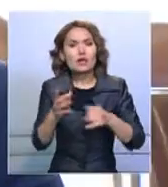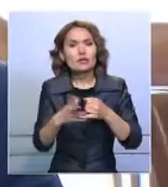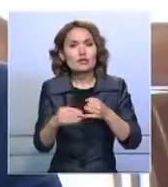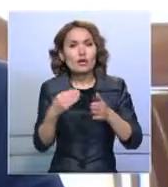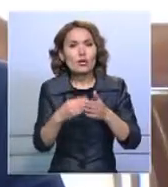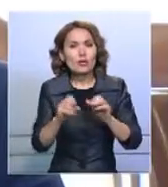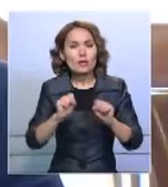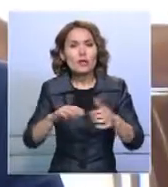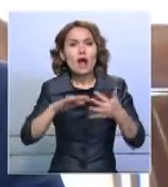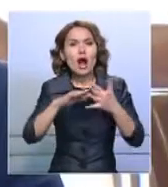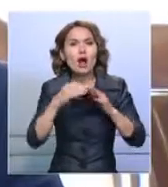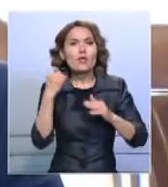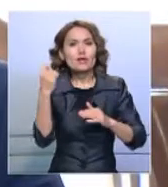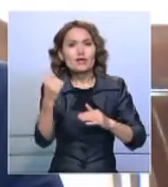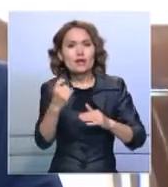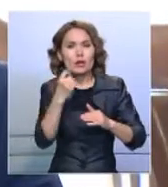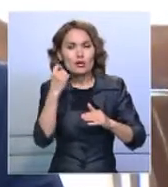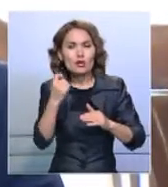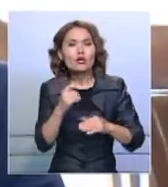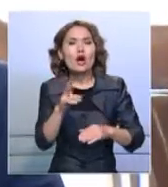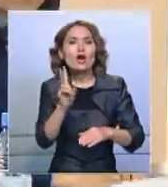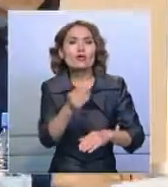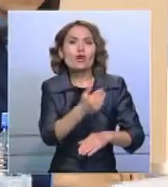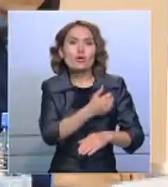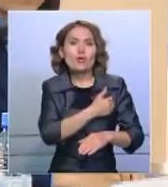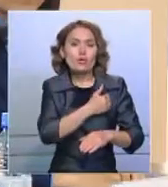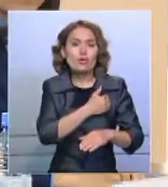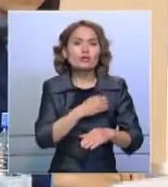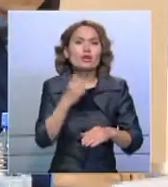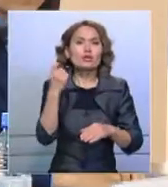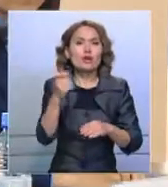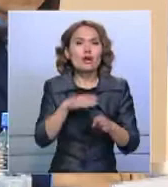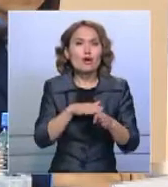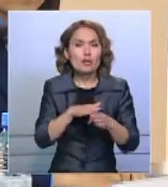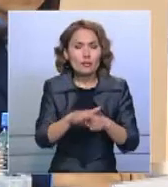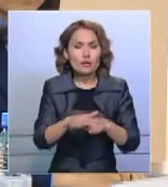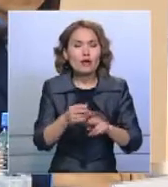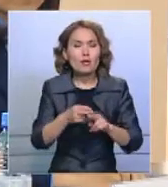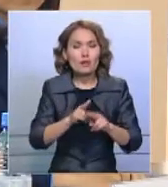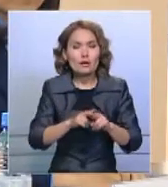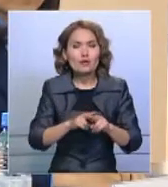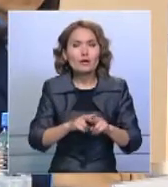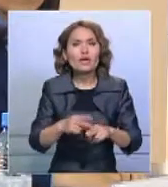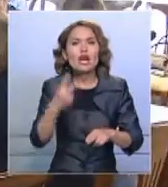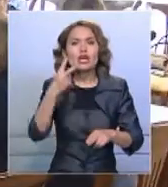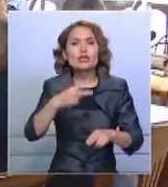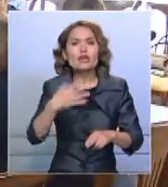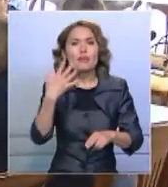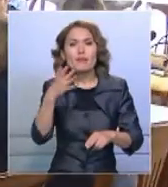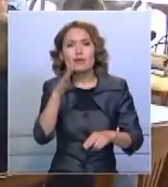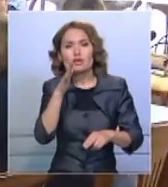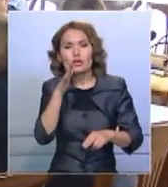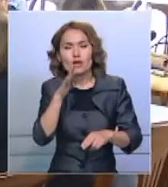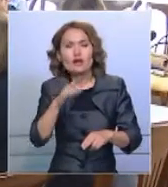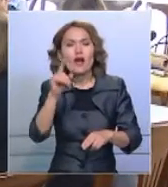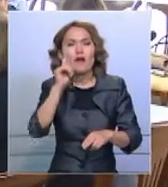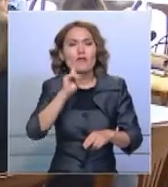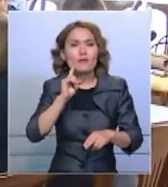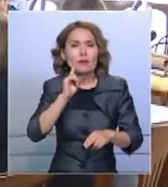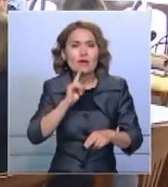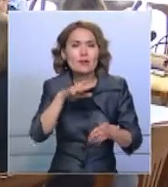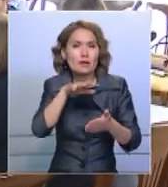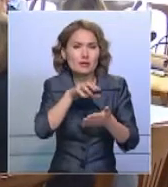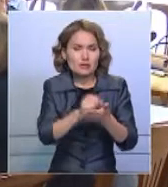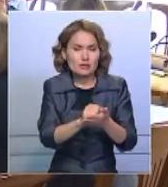ауыл шаруашылық және фермерлік шаруашылықты жүргізу үшін оралман қандастарға да жер телімін 25 жылға уақытша пайдалануға беру